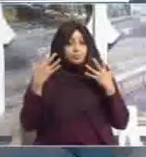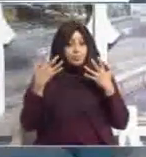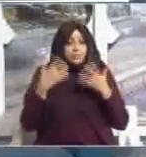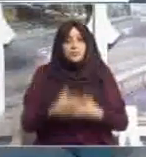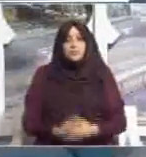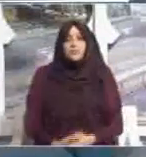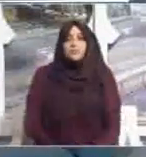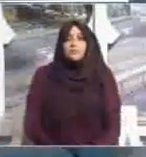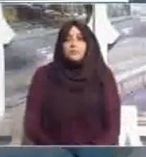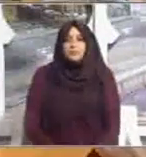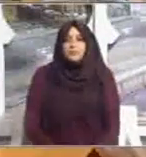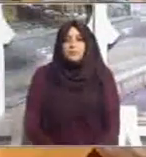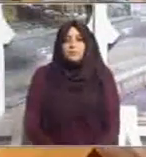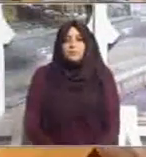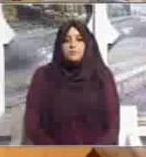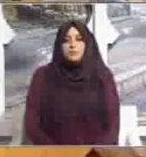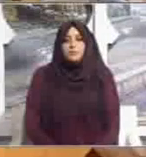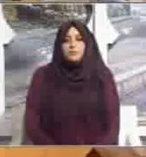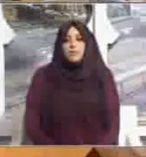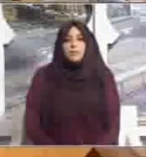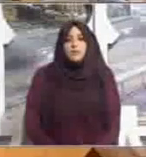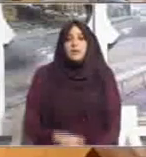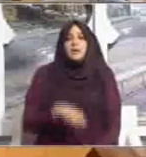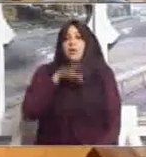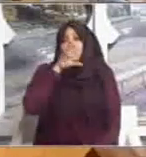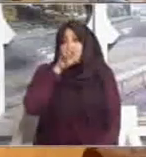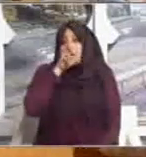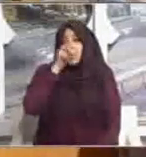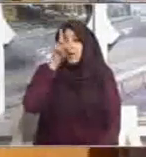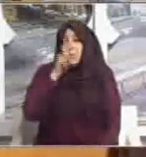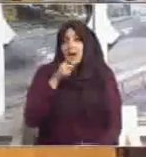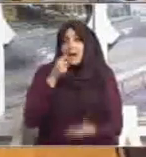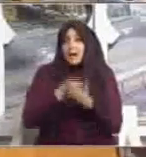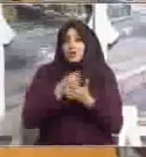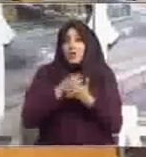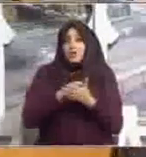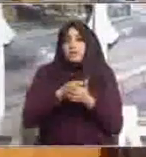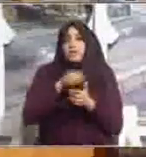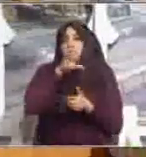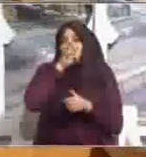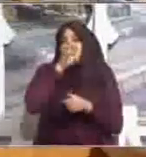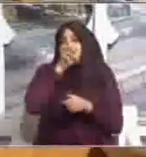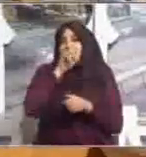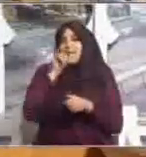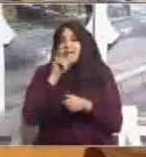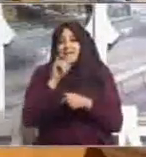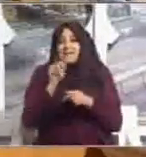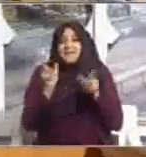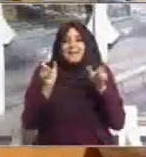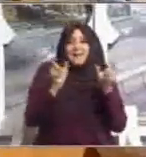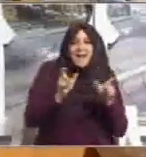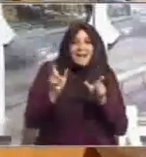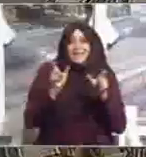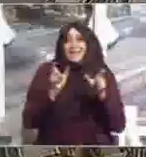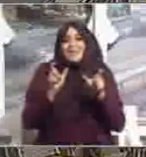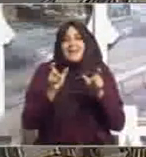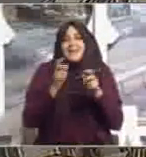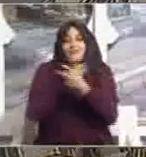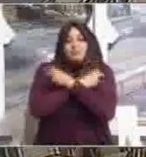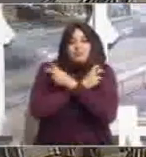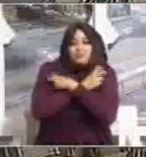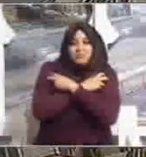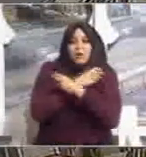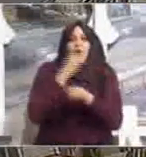الكلب الذي يجوز الإنسان أن يقتنيه هو كلب الماشية، يسوق الماشية، يؤدي دور إيجابي،